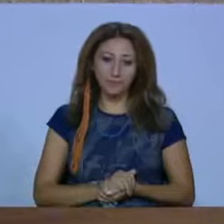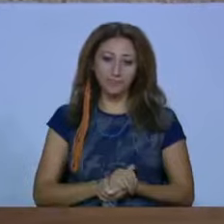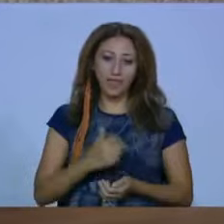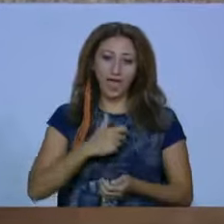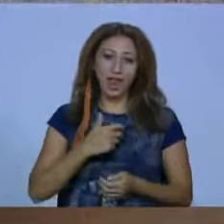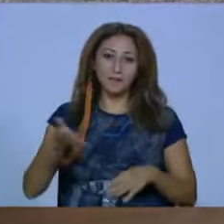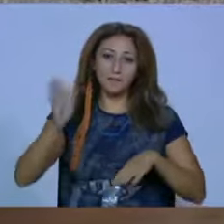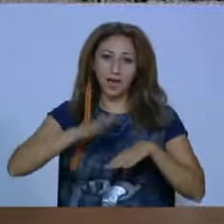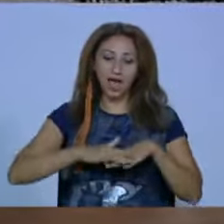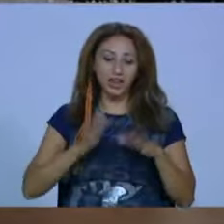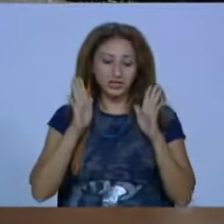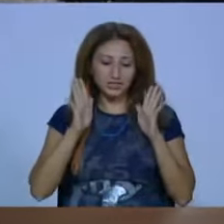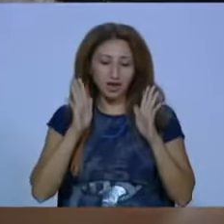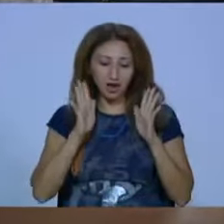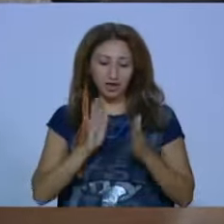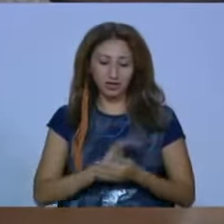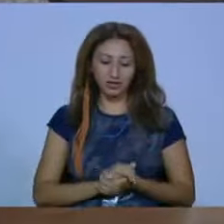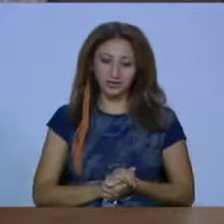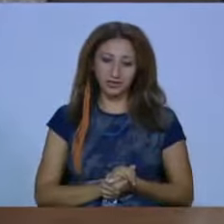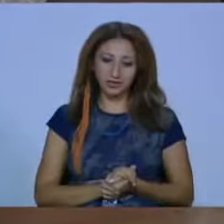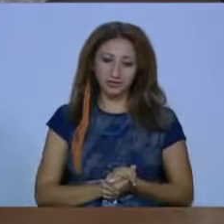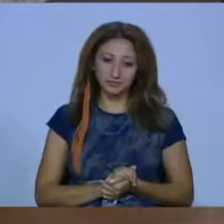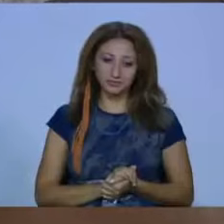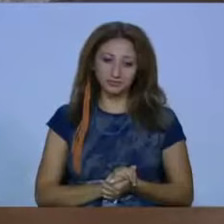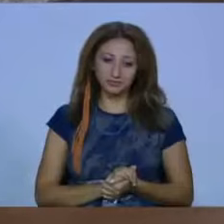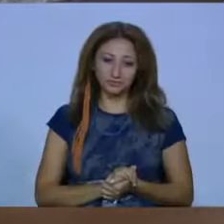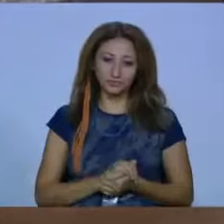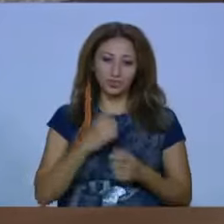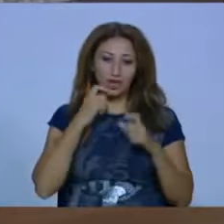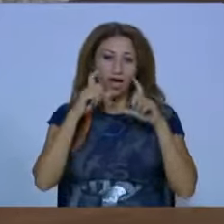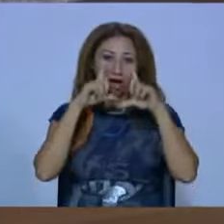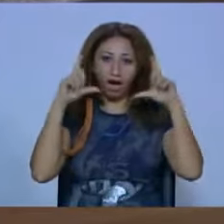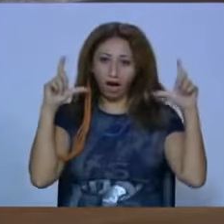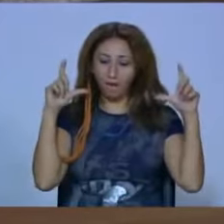قلبي عليك صلى، قمره